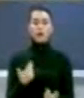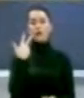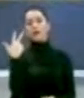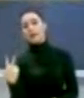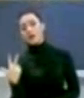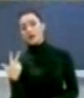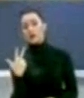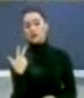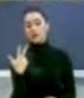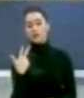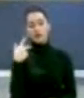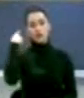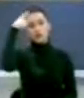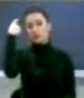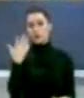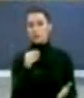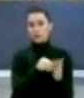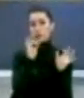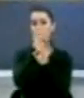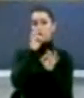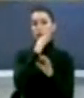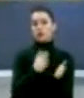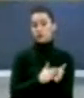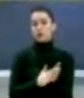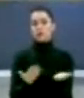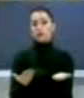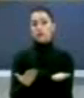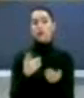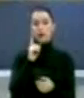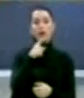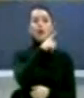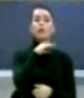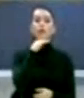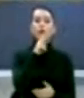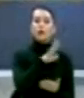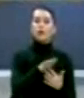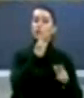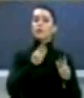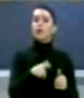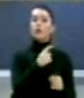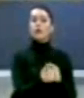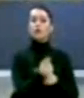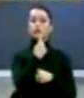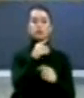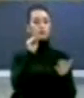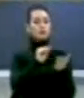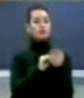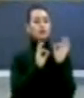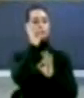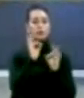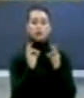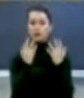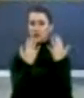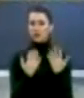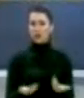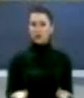tjerë të shqiptar. Nuk shkruan. Vetëm për veri, po del po na shkruan definimi i tillë. Po